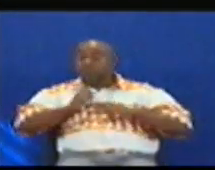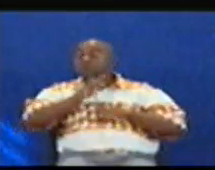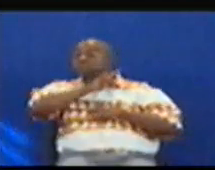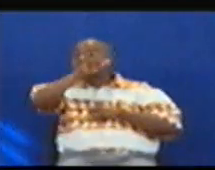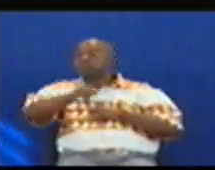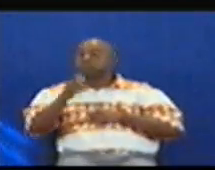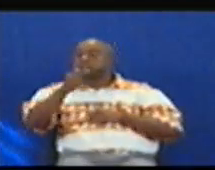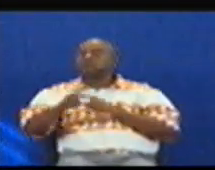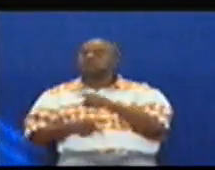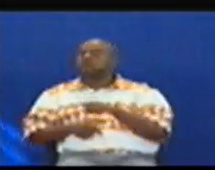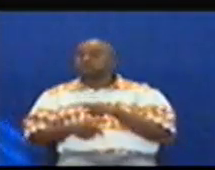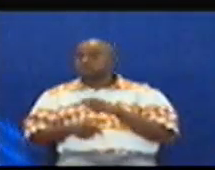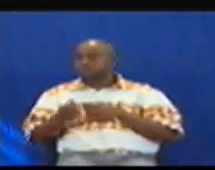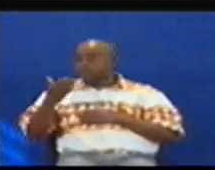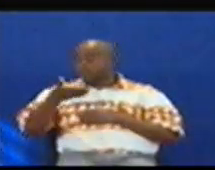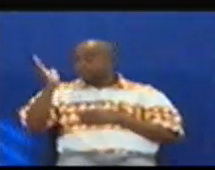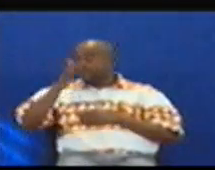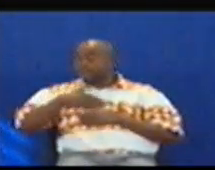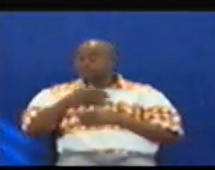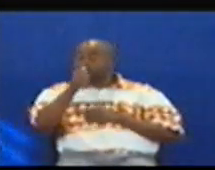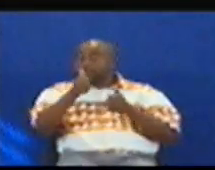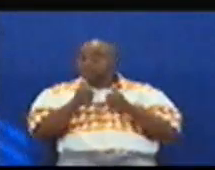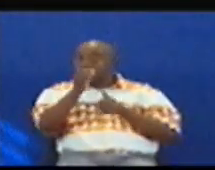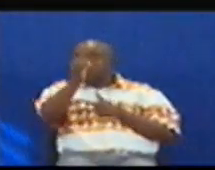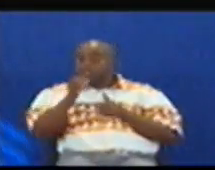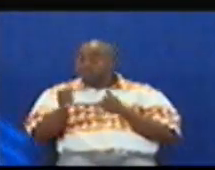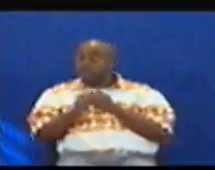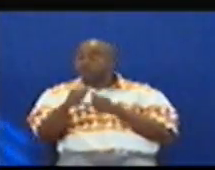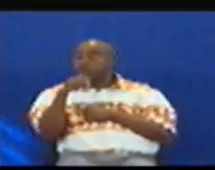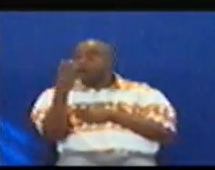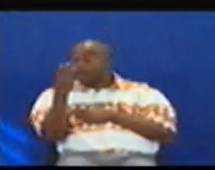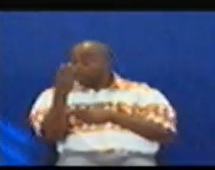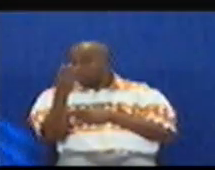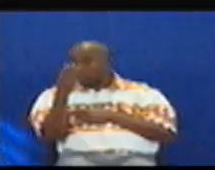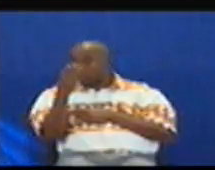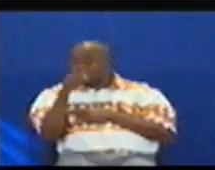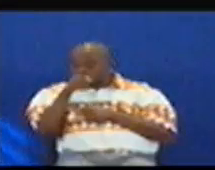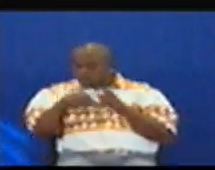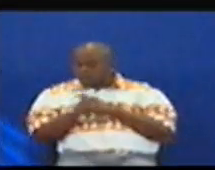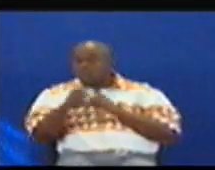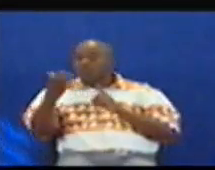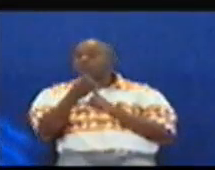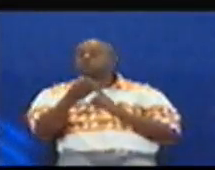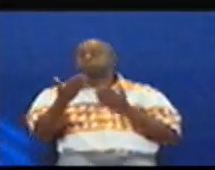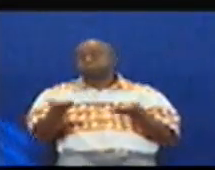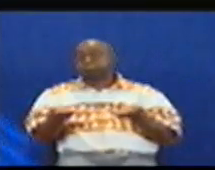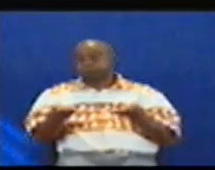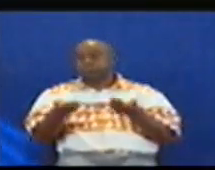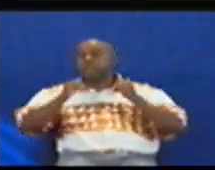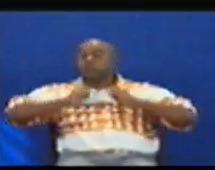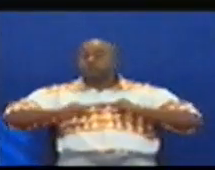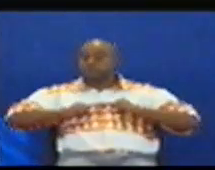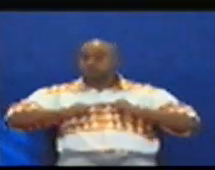nchi. Serikali yetu inategemea 18% ya revenue ya GDP ya nchi inatokana katika mapato ya revenue. Zaidi ya